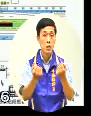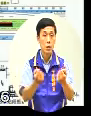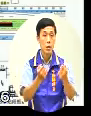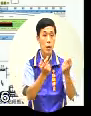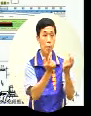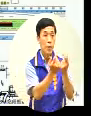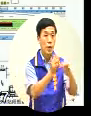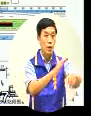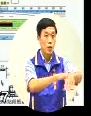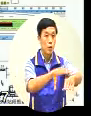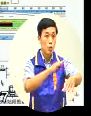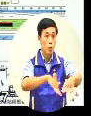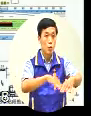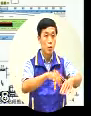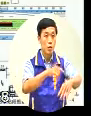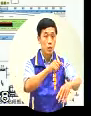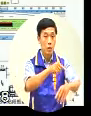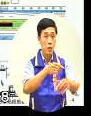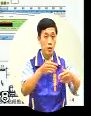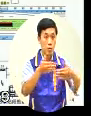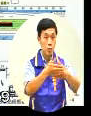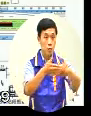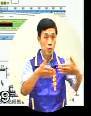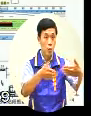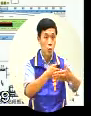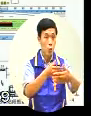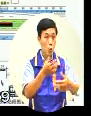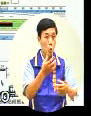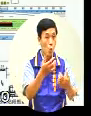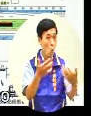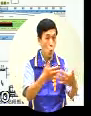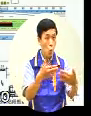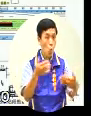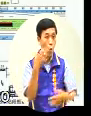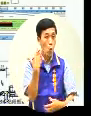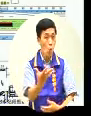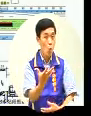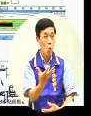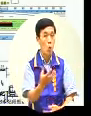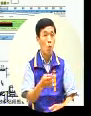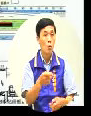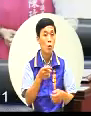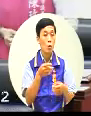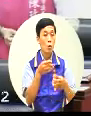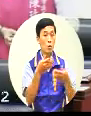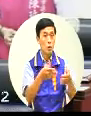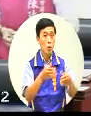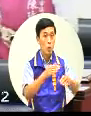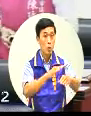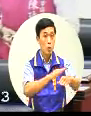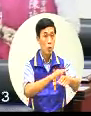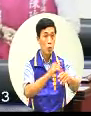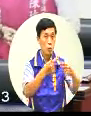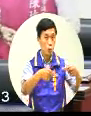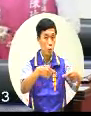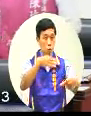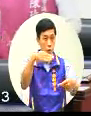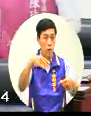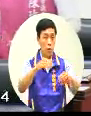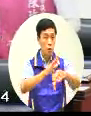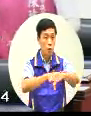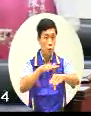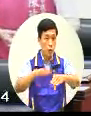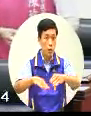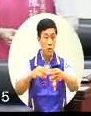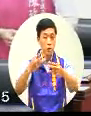营是一个很主要的一个干道，交通流量也相当的大它贯穿了我们的鼓山左营到三民。所以我